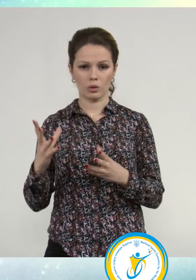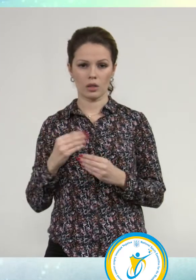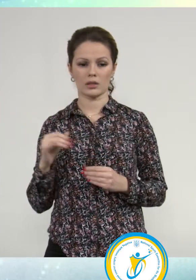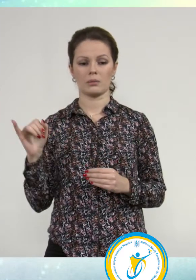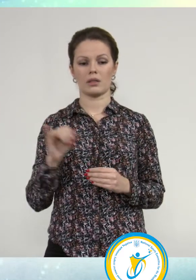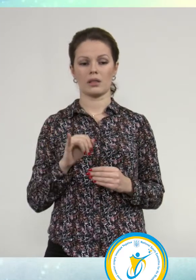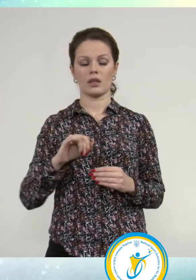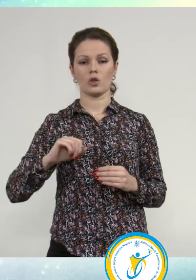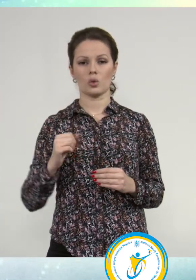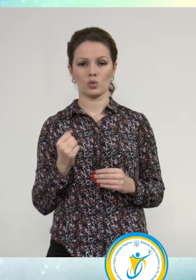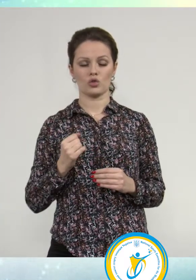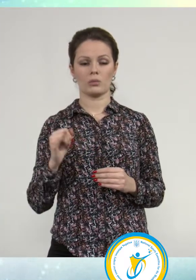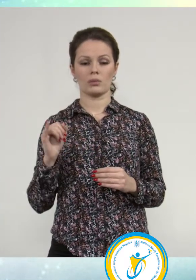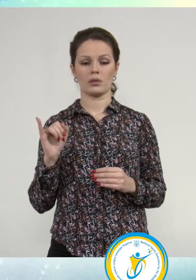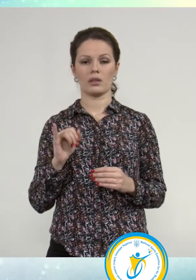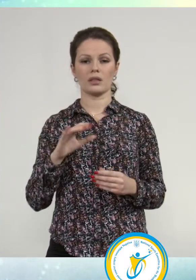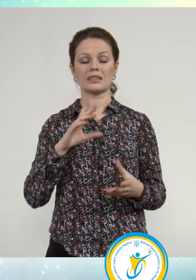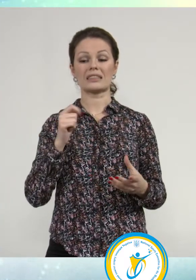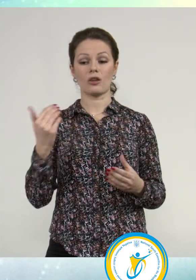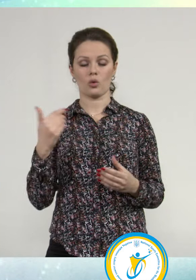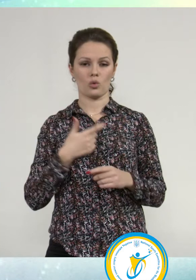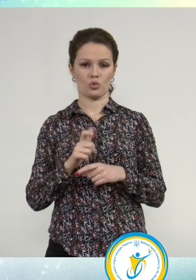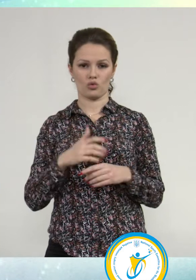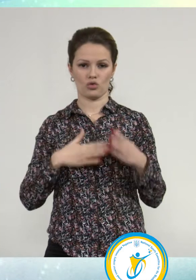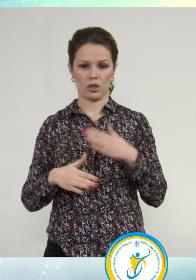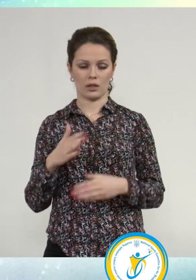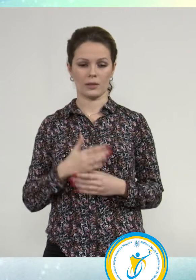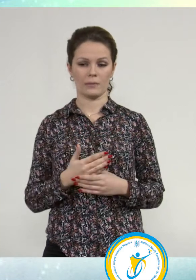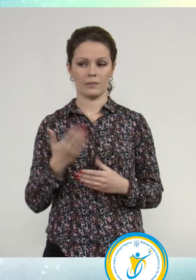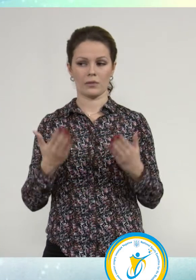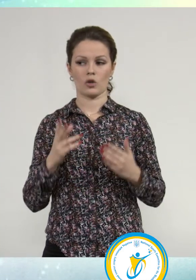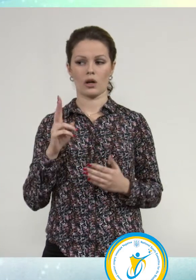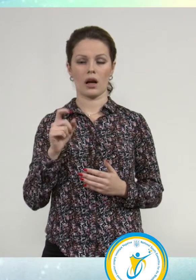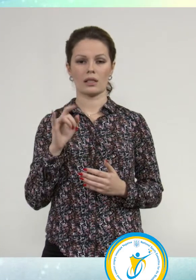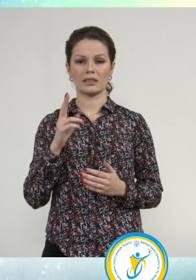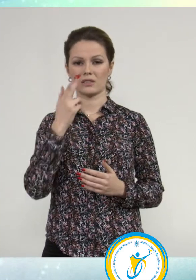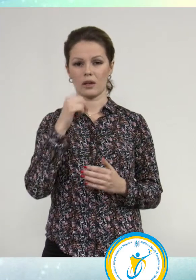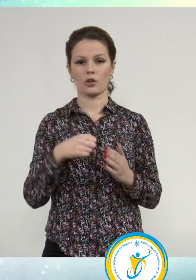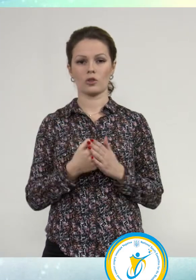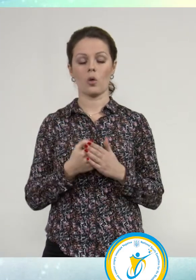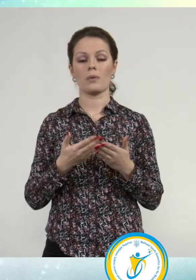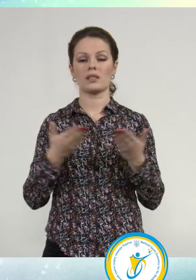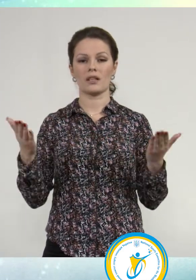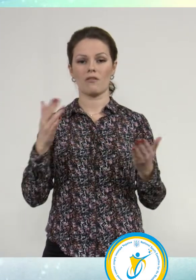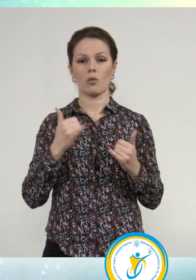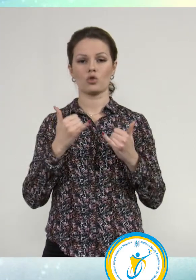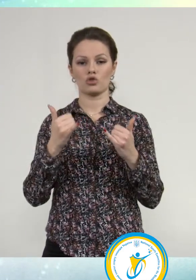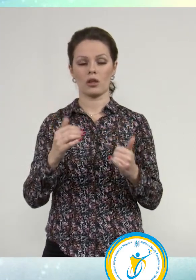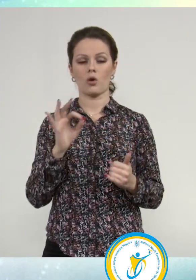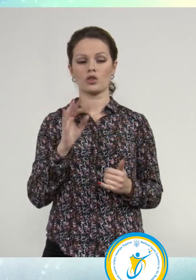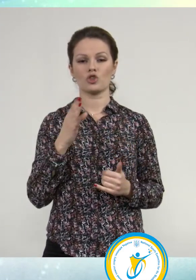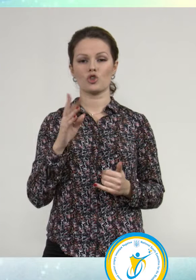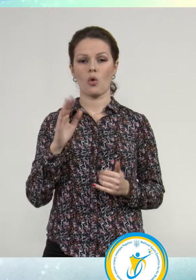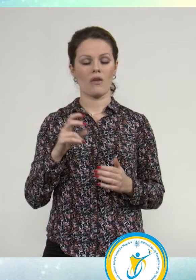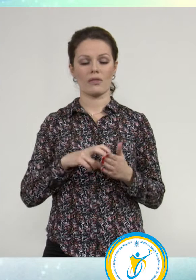і дружимо. Це... За нього я дуже радий. Якщо Казік лише звикає до п'єдесталів пошани, то Оксана Шишкова не